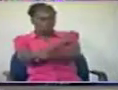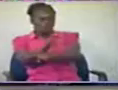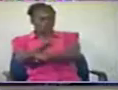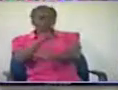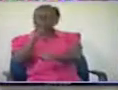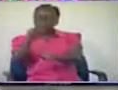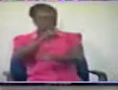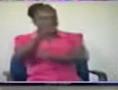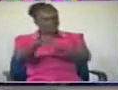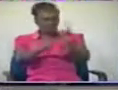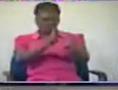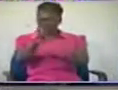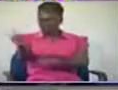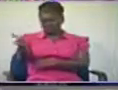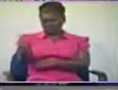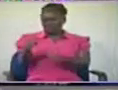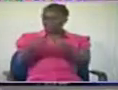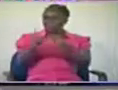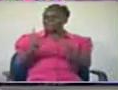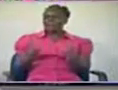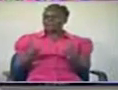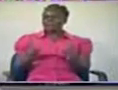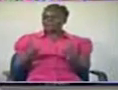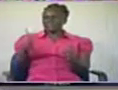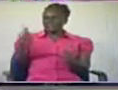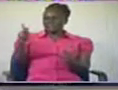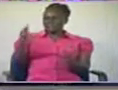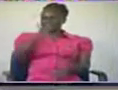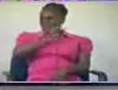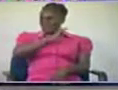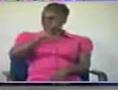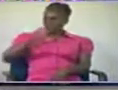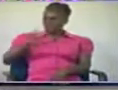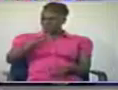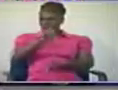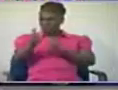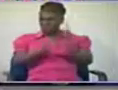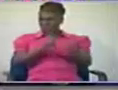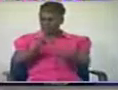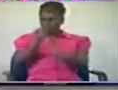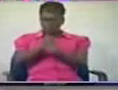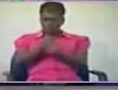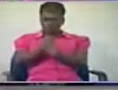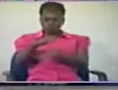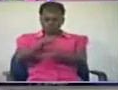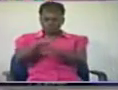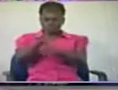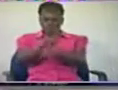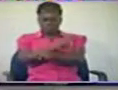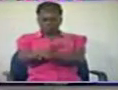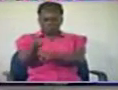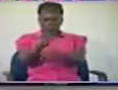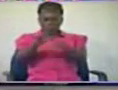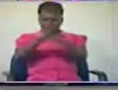sio mtihani wa watoto. Ndiyo. Lakini Kenya National Exam Council hata sasa hivi wanafanya national assessment kwa mfumo